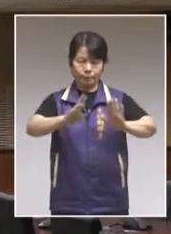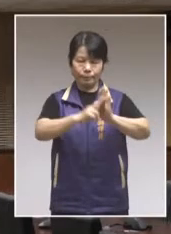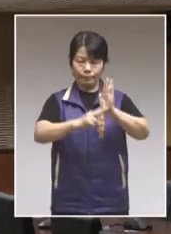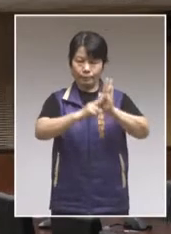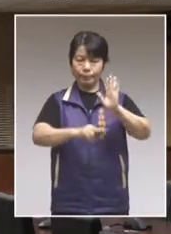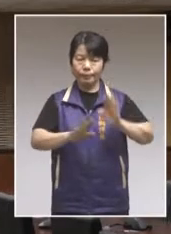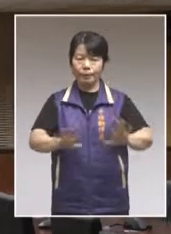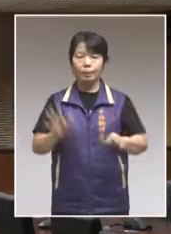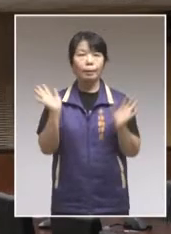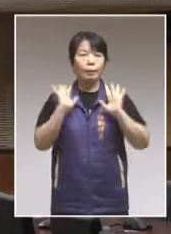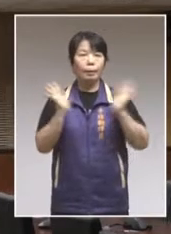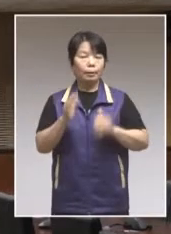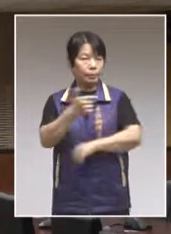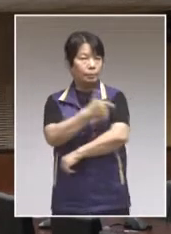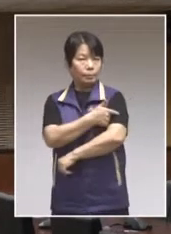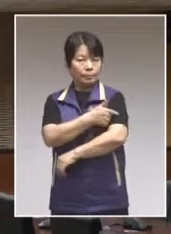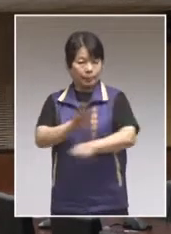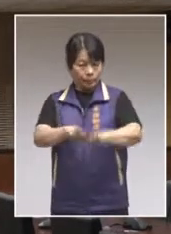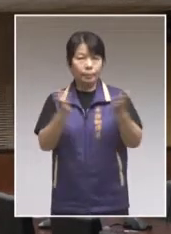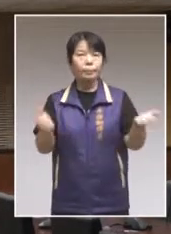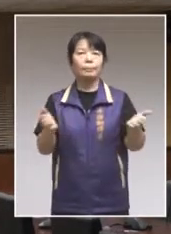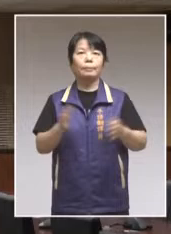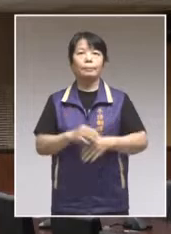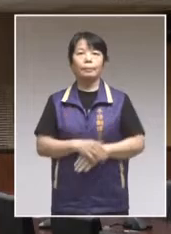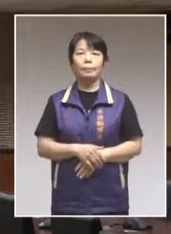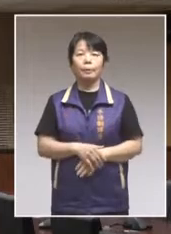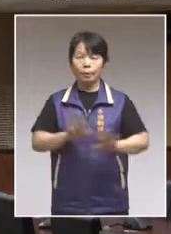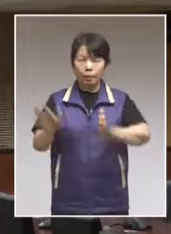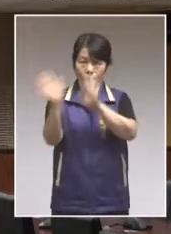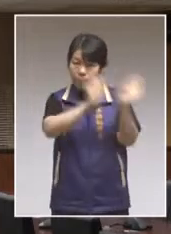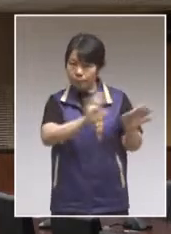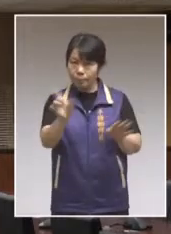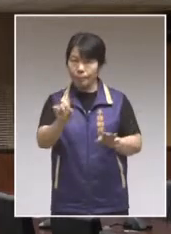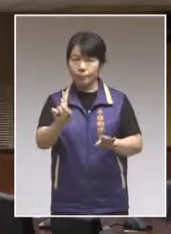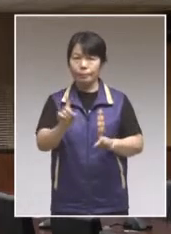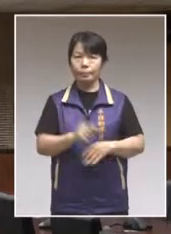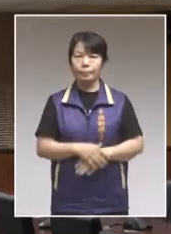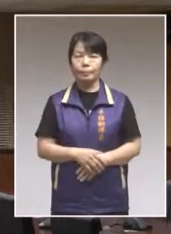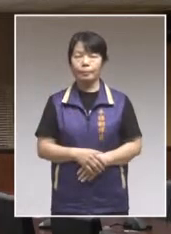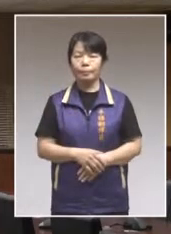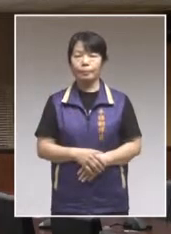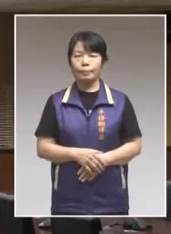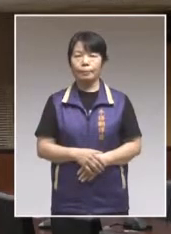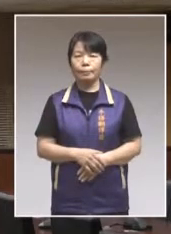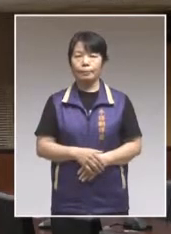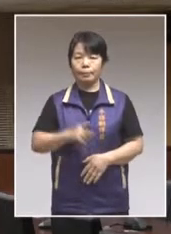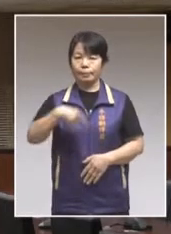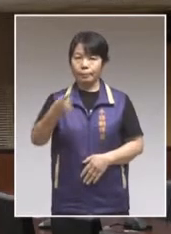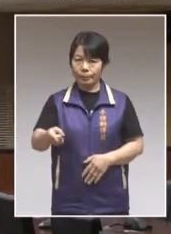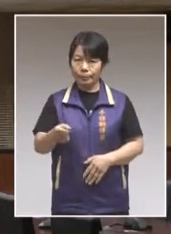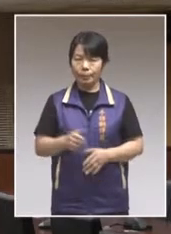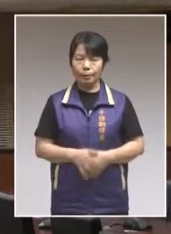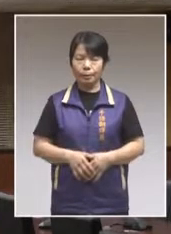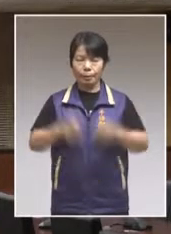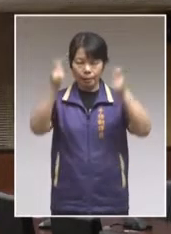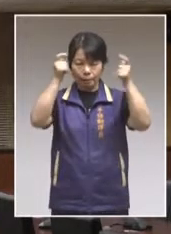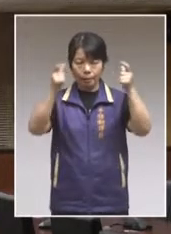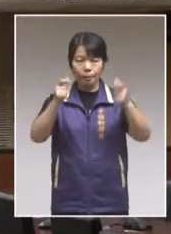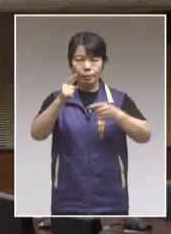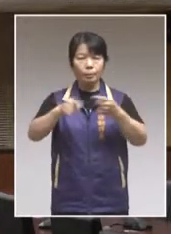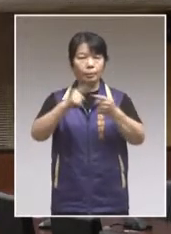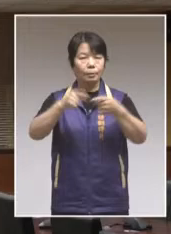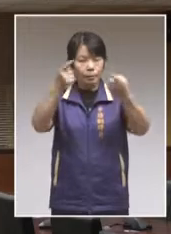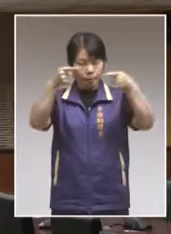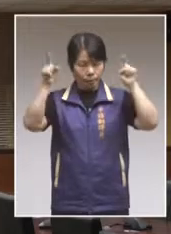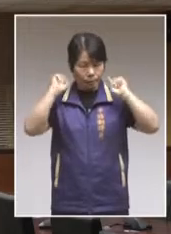今天小朋友开打疫苗在今天的状况，之后再请这个我们高一大的李主任来跟大家